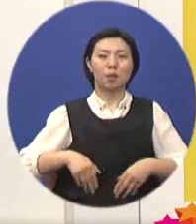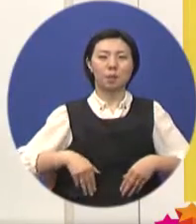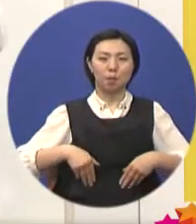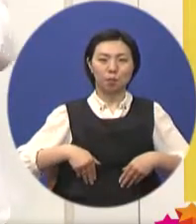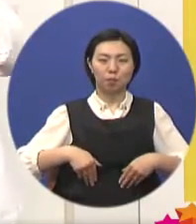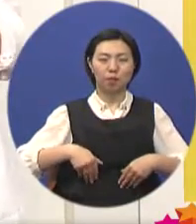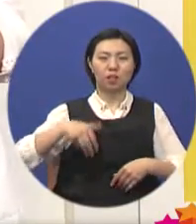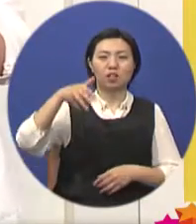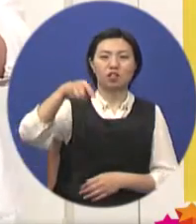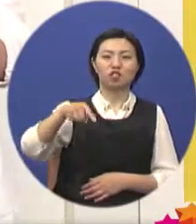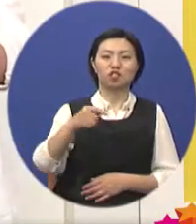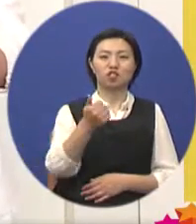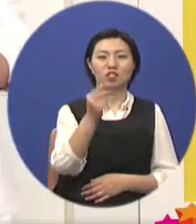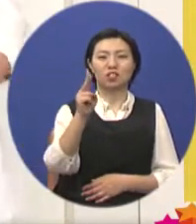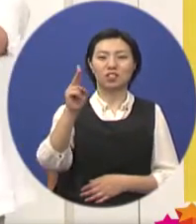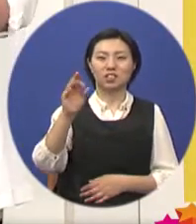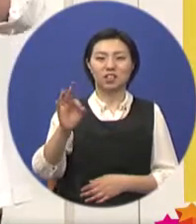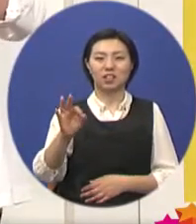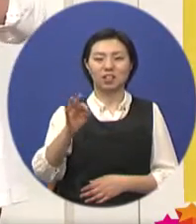향기향자 춘향이라